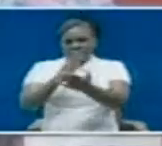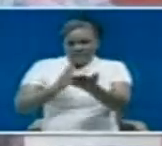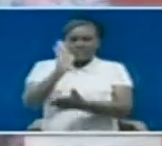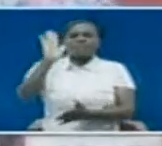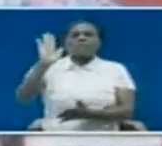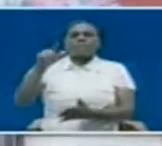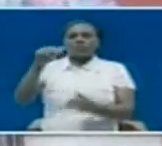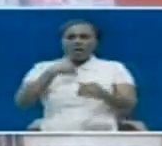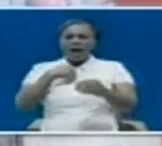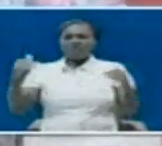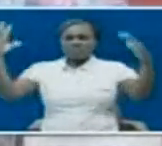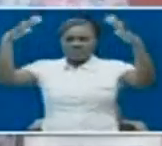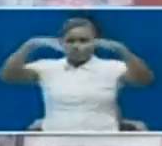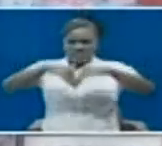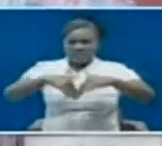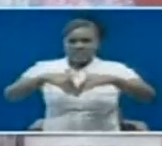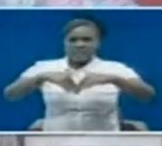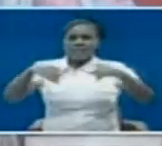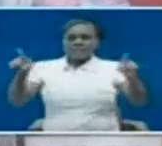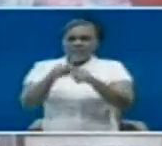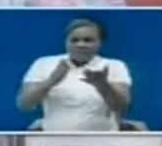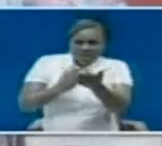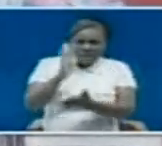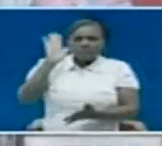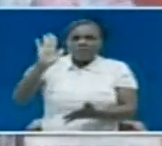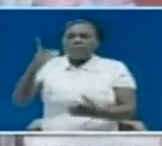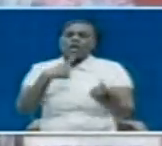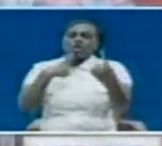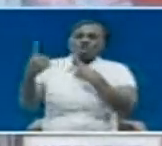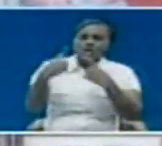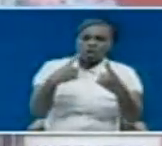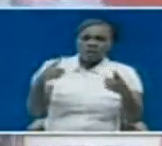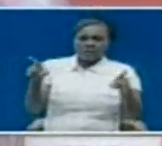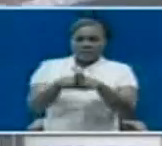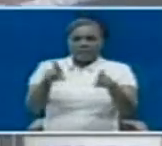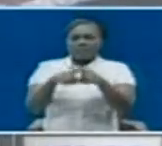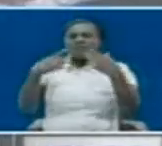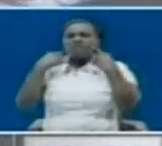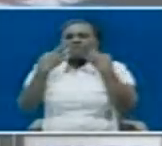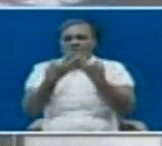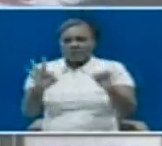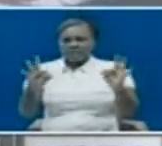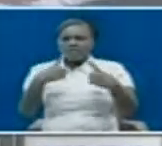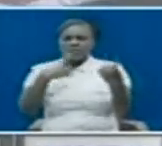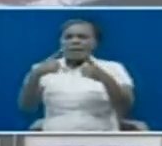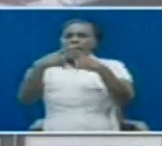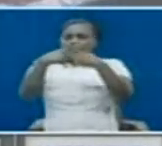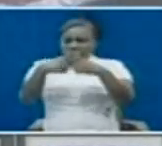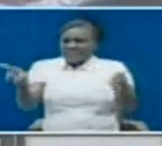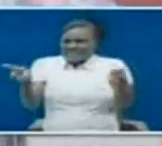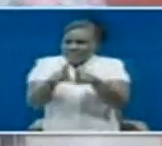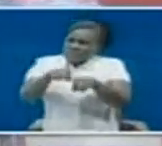ya kufanya mikutano na haki yao ya kuzungumza na free speech. Lakini pia